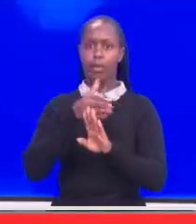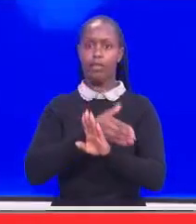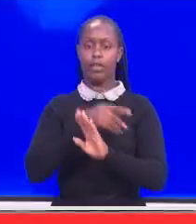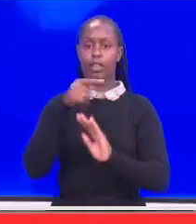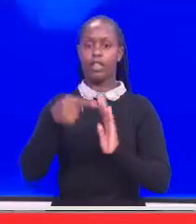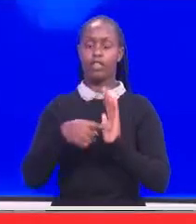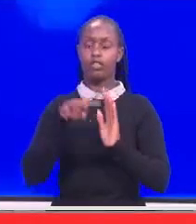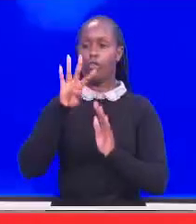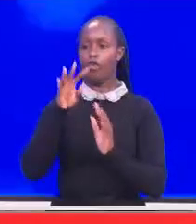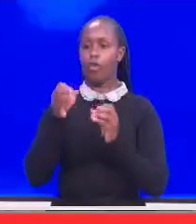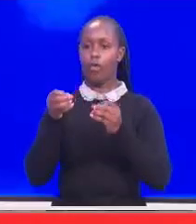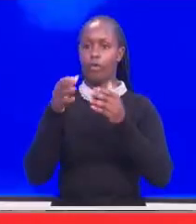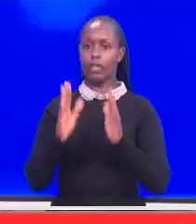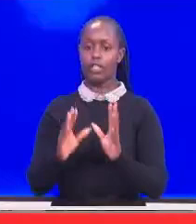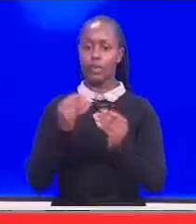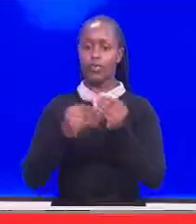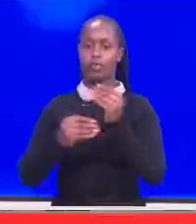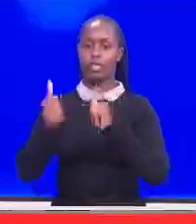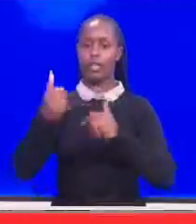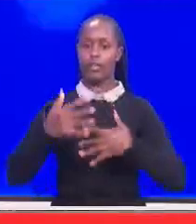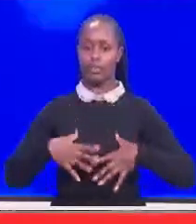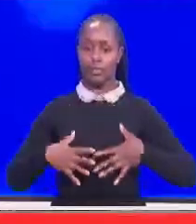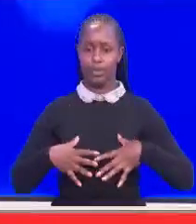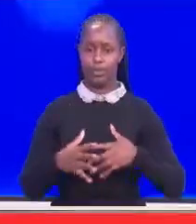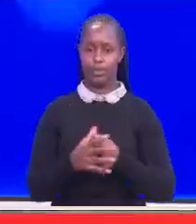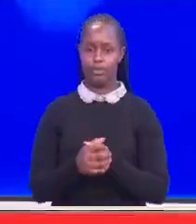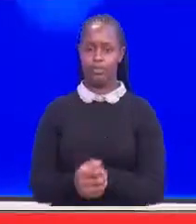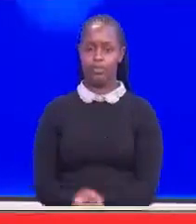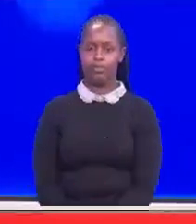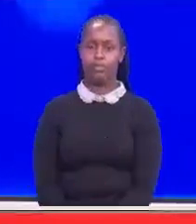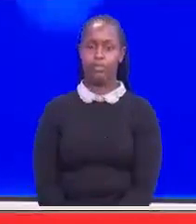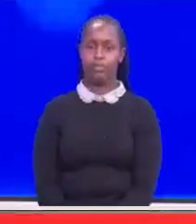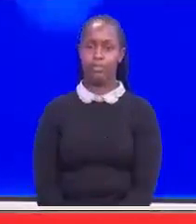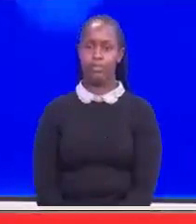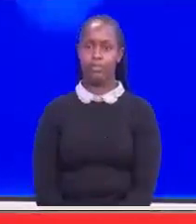wanne kuuza kwa wakazi. Elizabeth Atieno, TV 40.